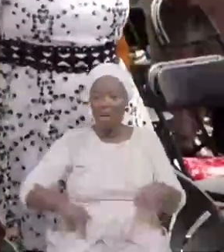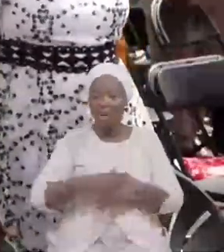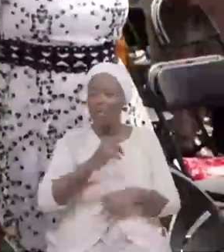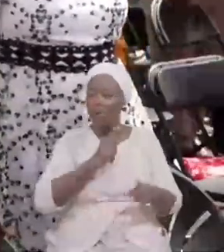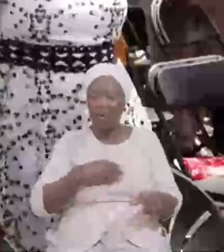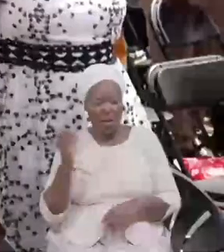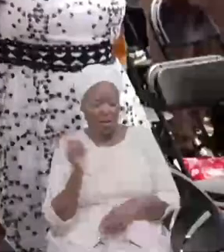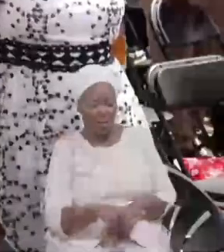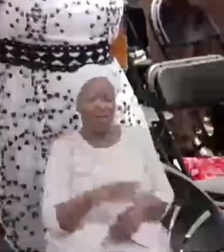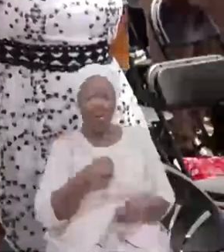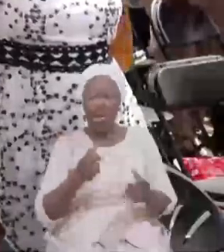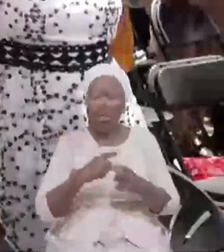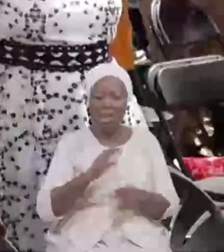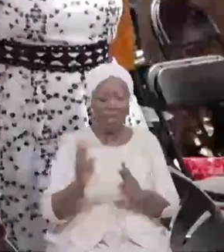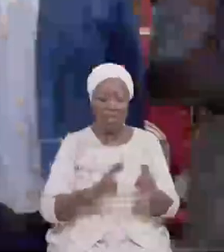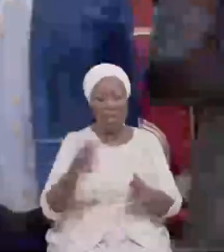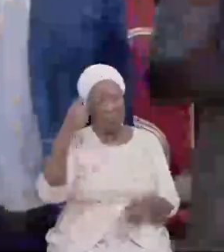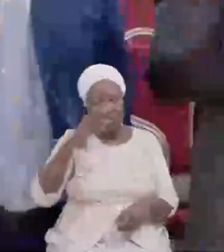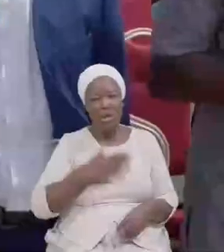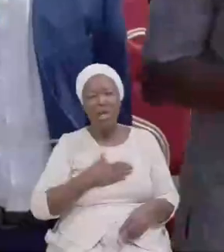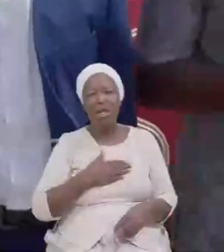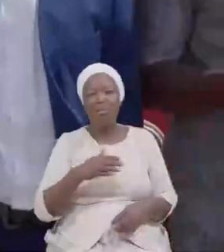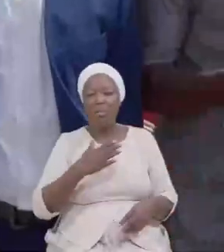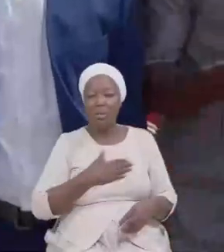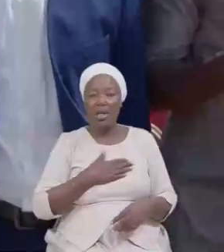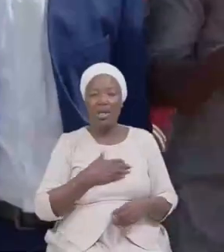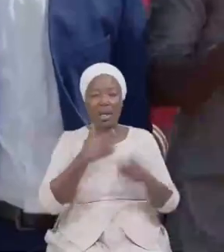Tu les connais privés ou privés.